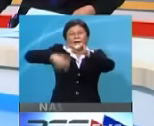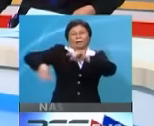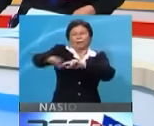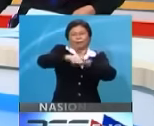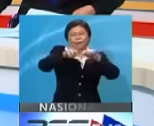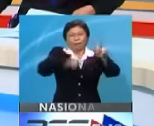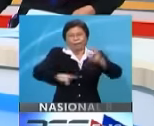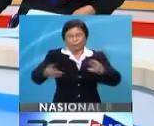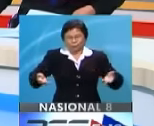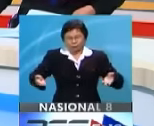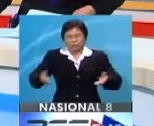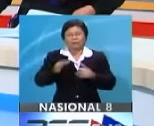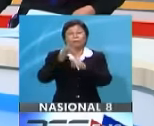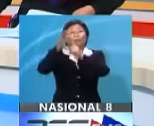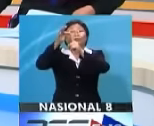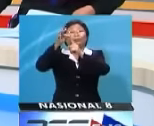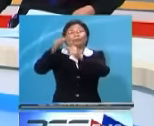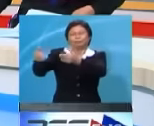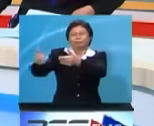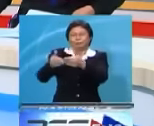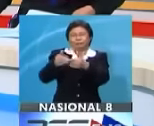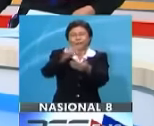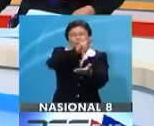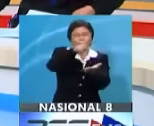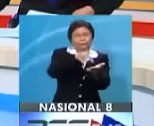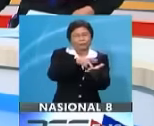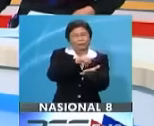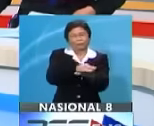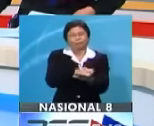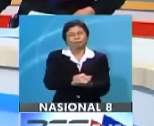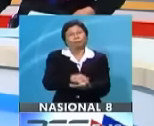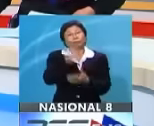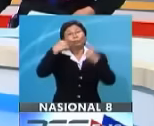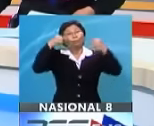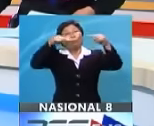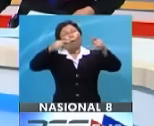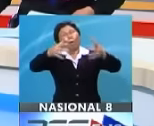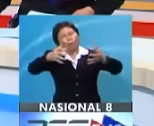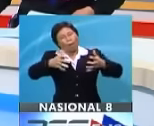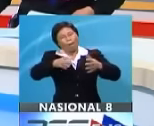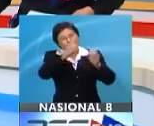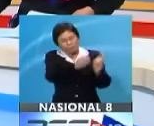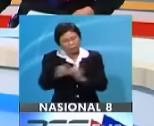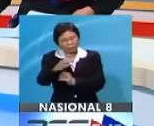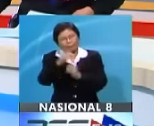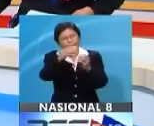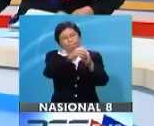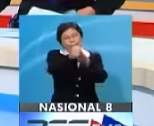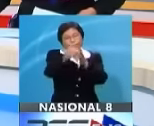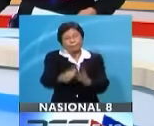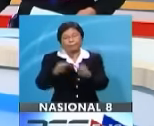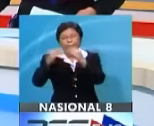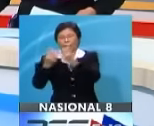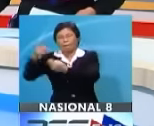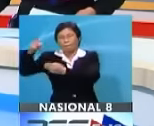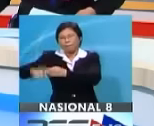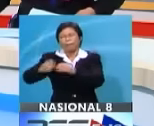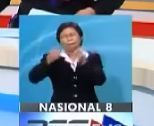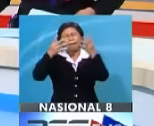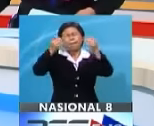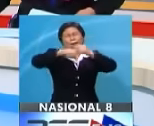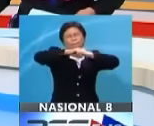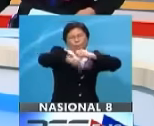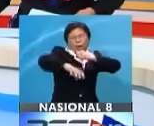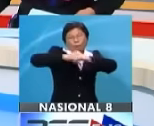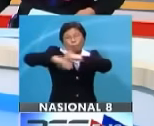kalangan penduduk setempat, terutama yang berdekatan dengan pusat tersebut. Demi mencapai hasrat itu, penganjur dan pemimpin masyarakat perlu perbanyakkan